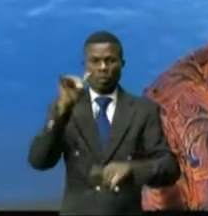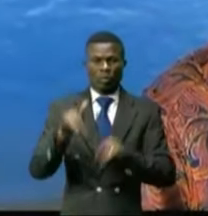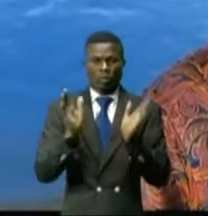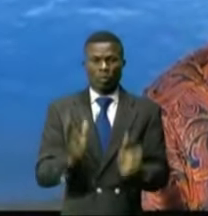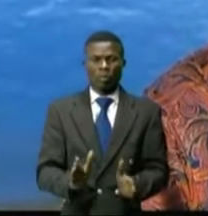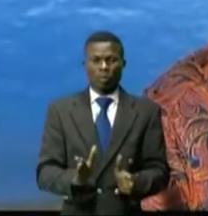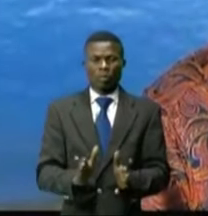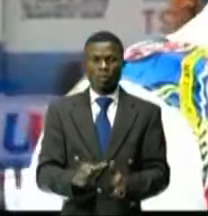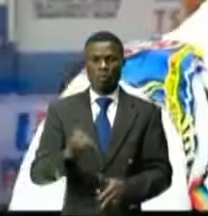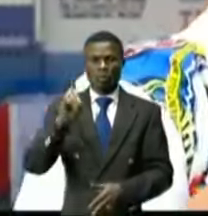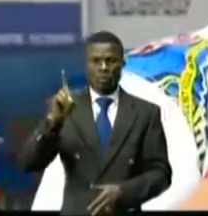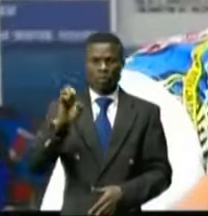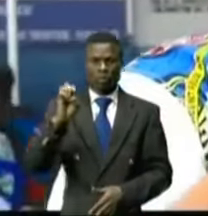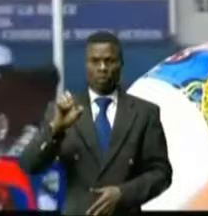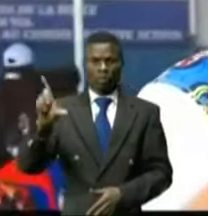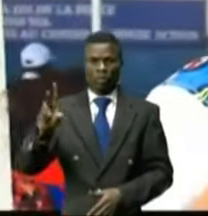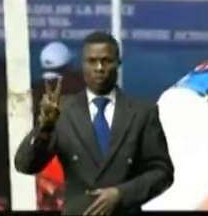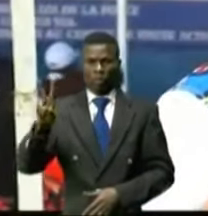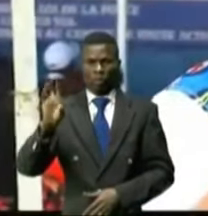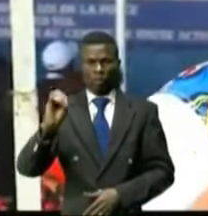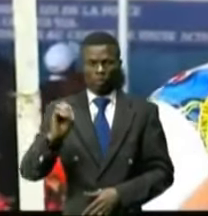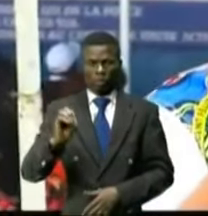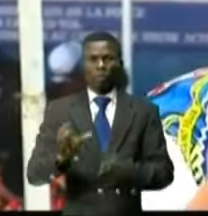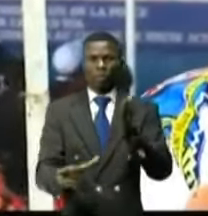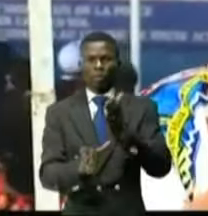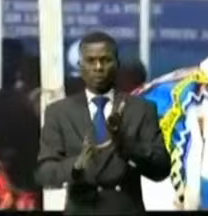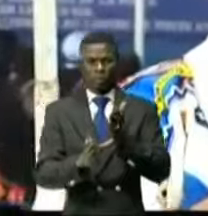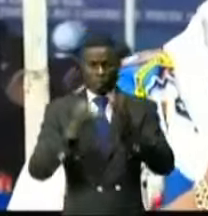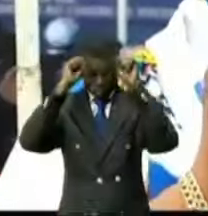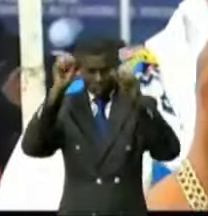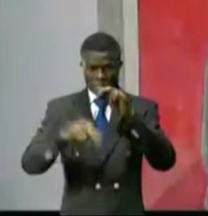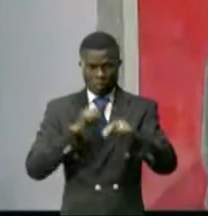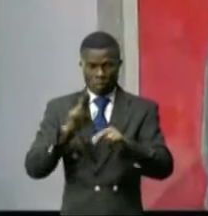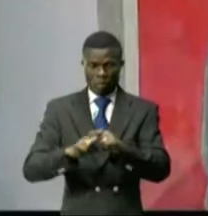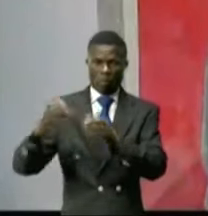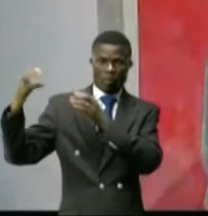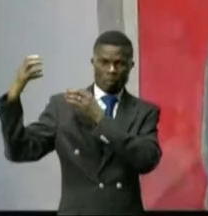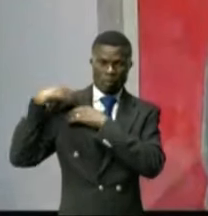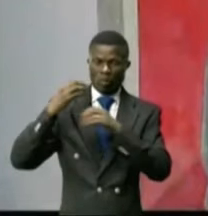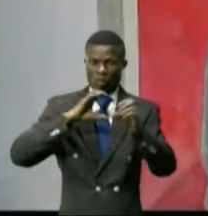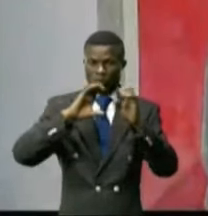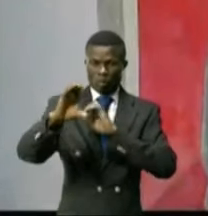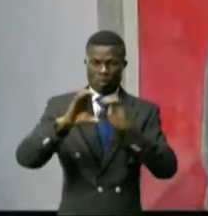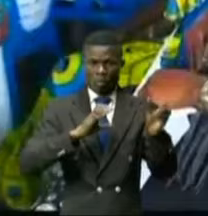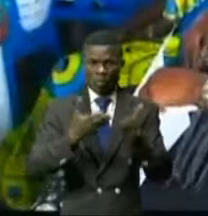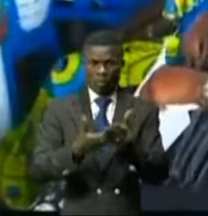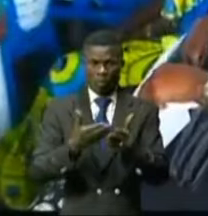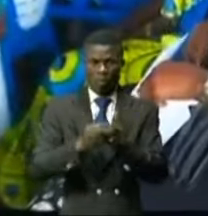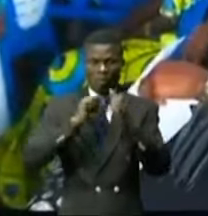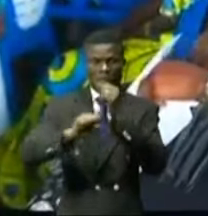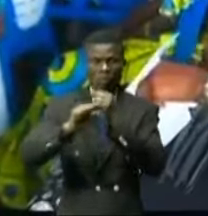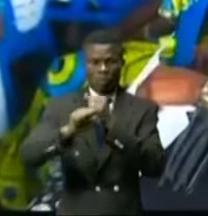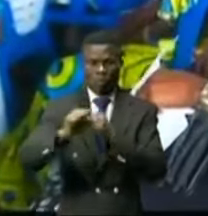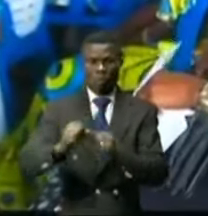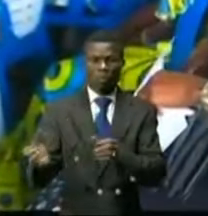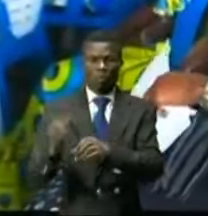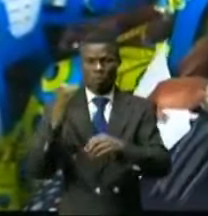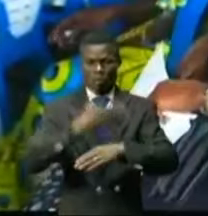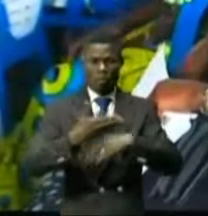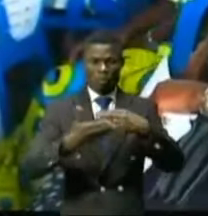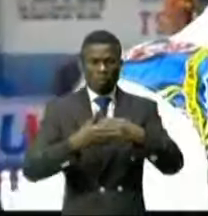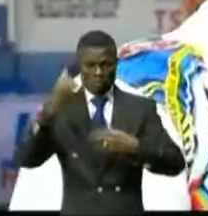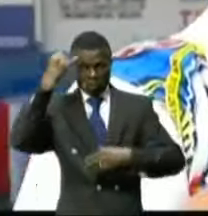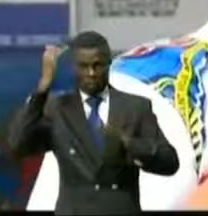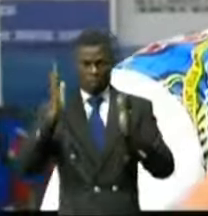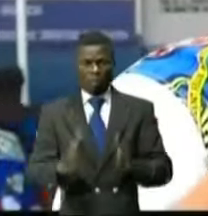secrétaire Delvon Ngoy et de la vice-présidente nationale chargée de la communication, mobilisation, implantation,